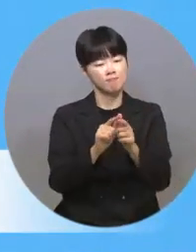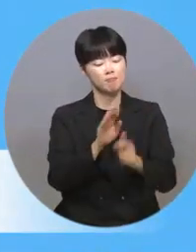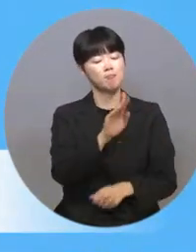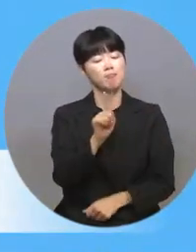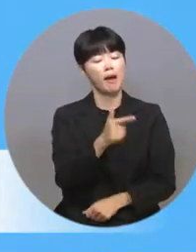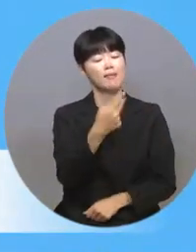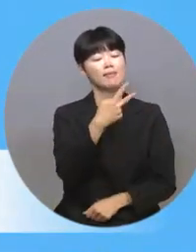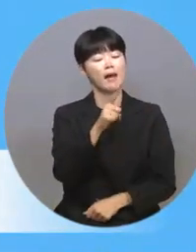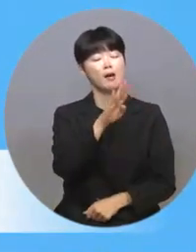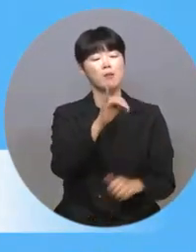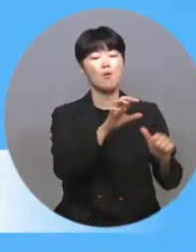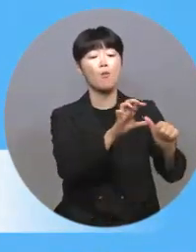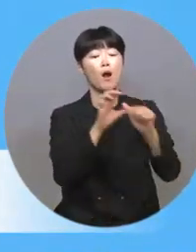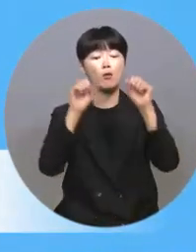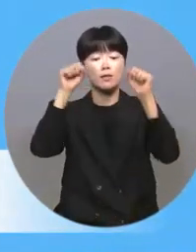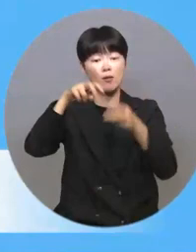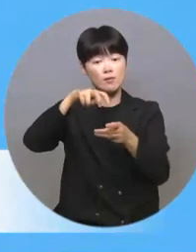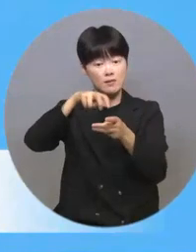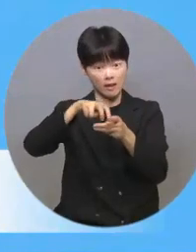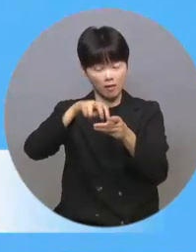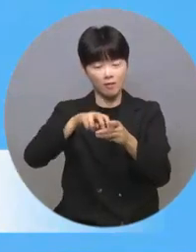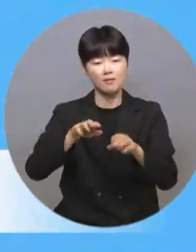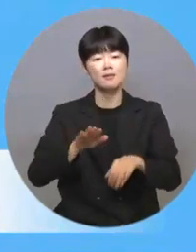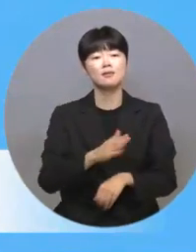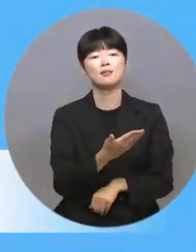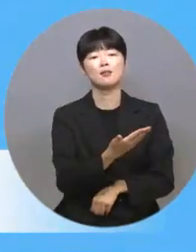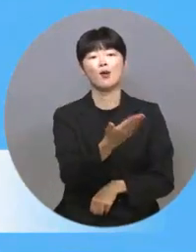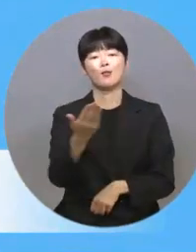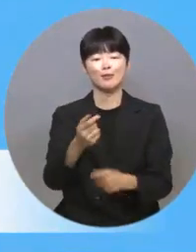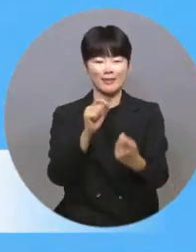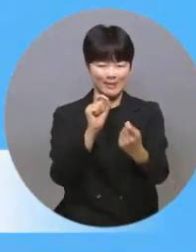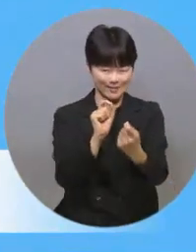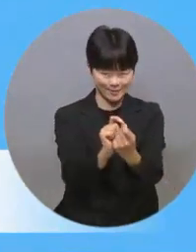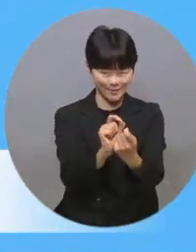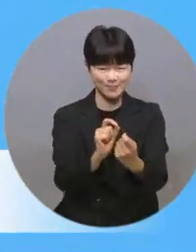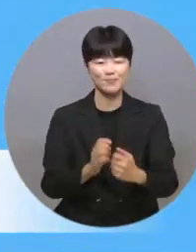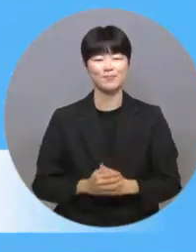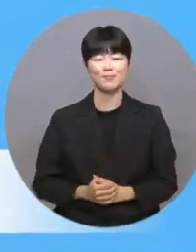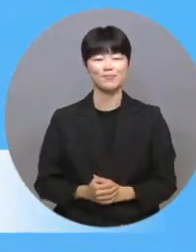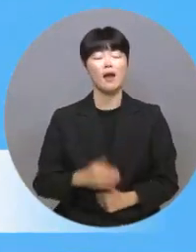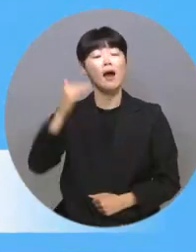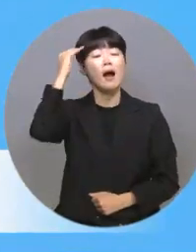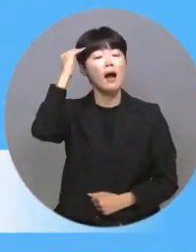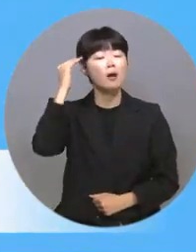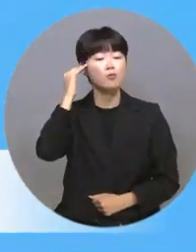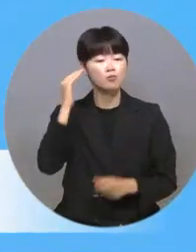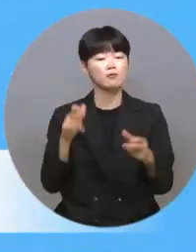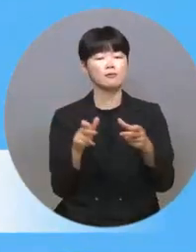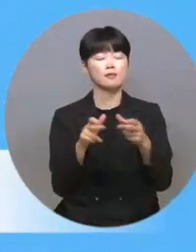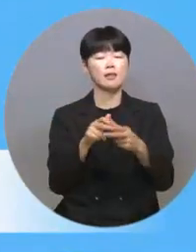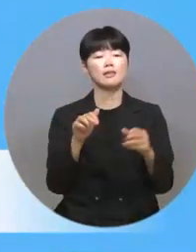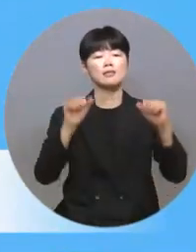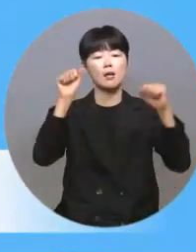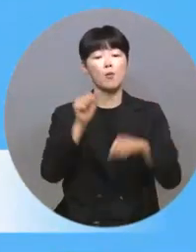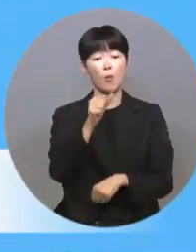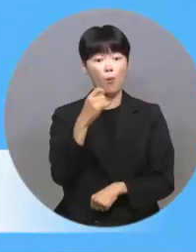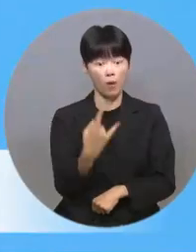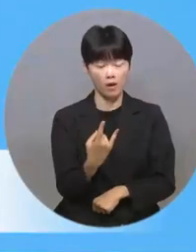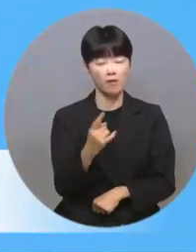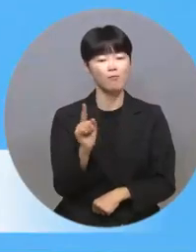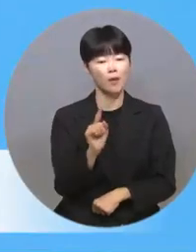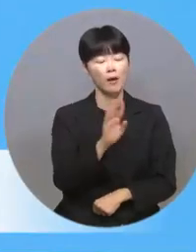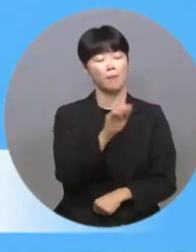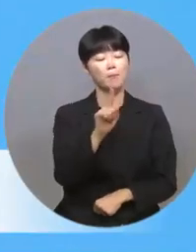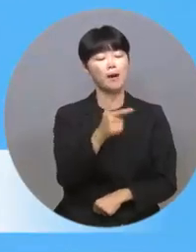건립된 반다비 체육센터가 이제 여러분 가까이에 있습니다. 대한장애인체육회도 북구 반다비